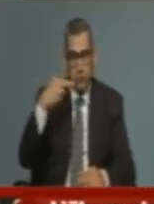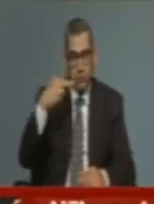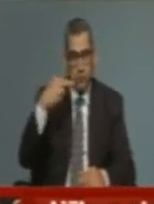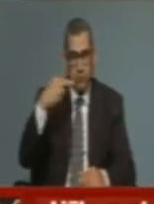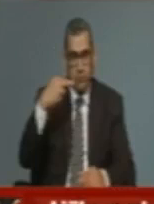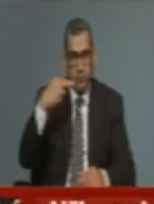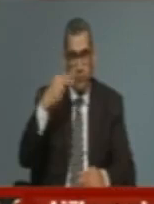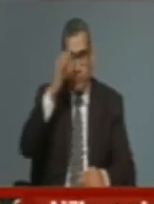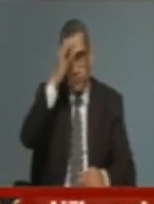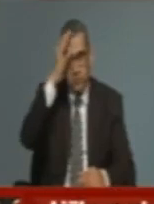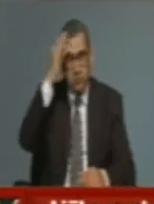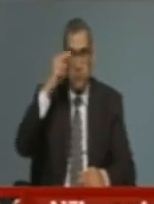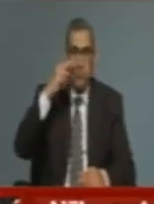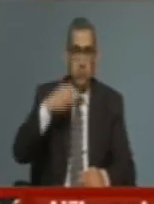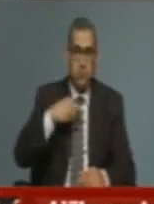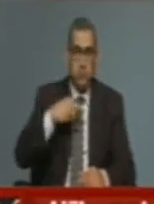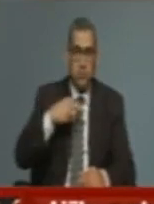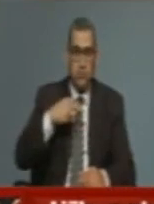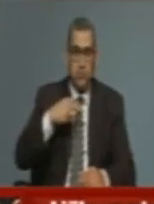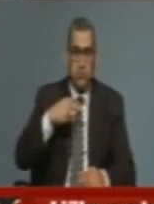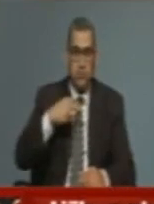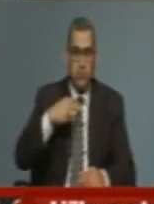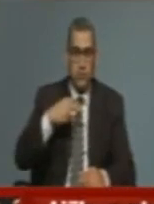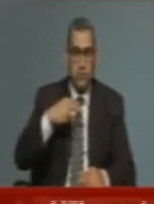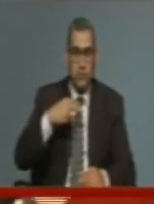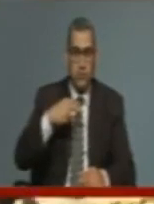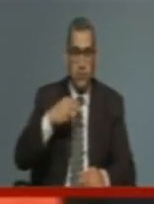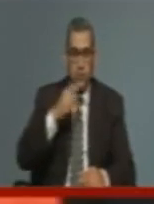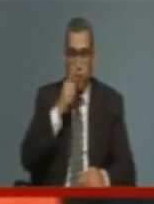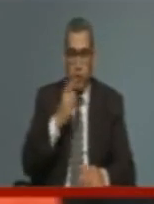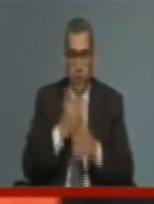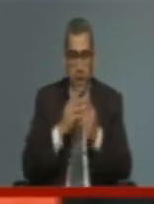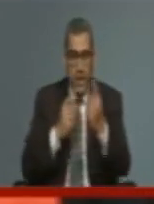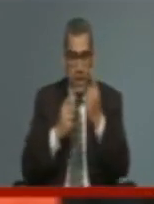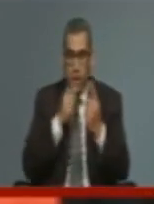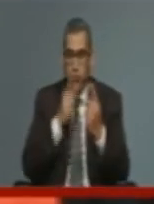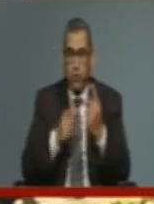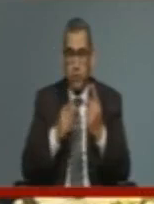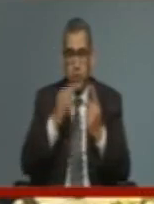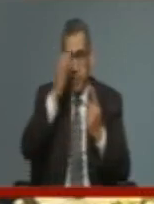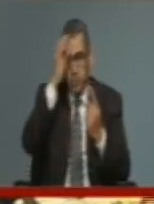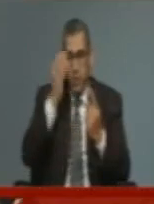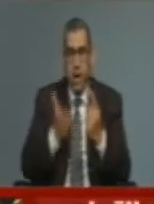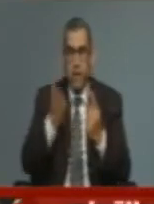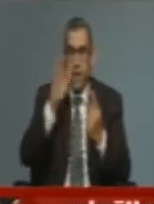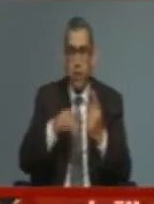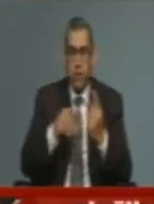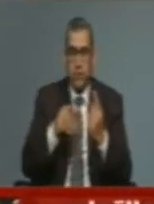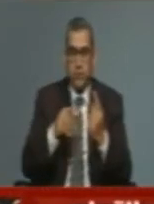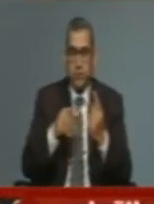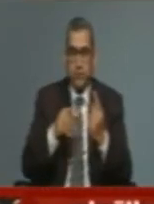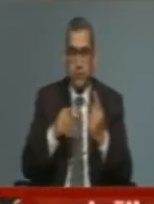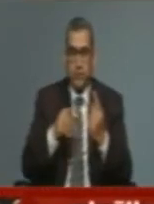تعبير مش جميل. انا بتكلم مش على حضرتك، حتى لما بنلاقي يعني